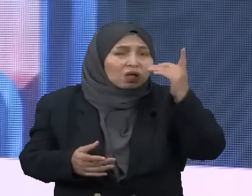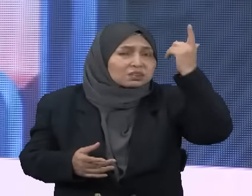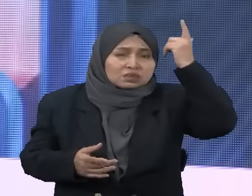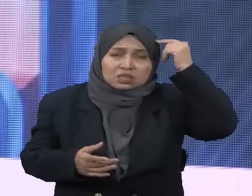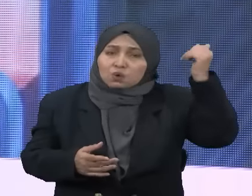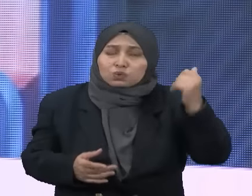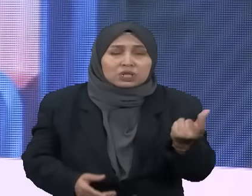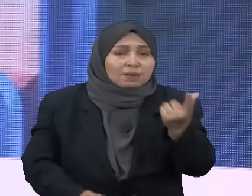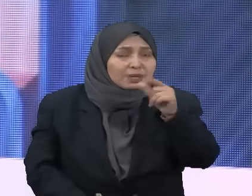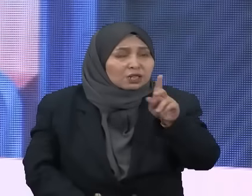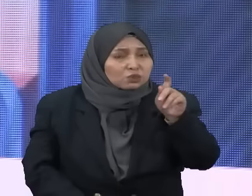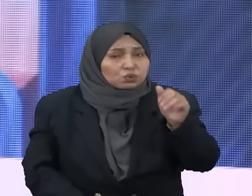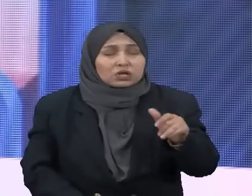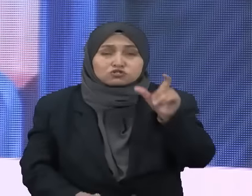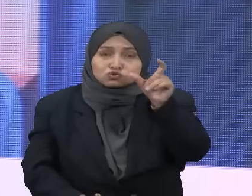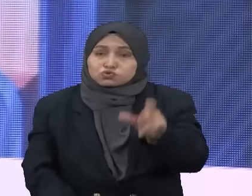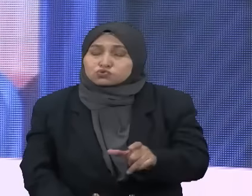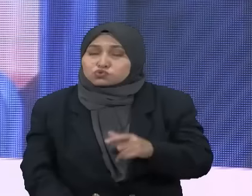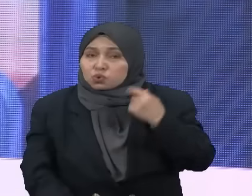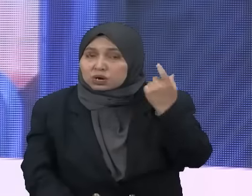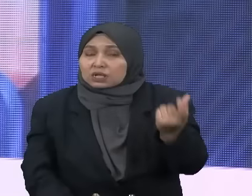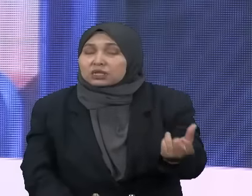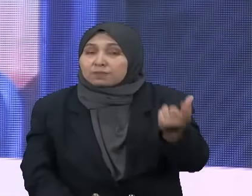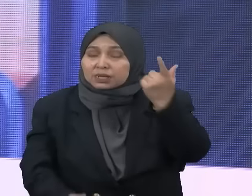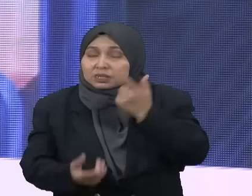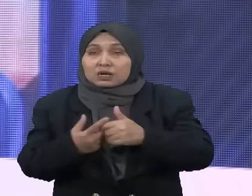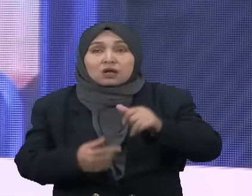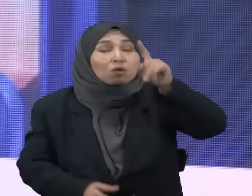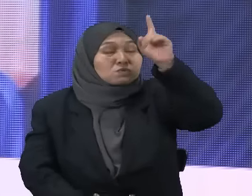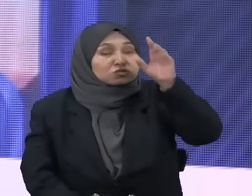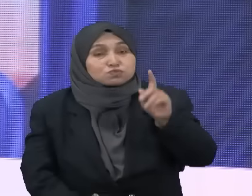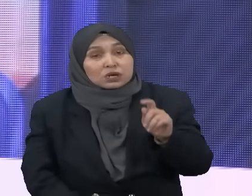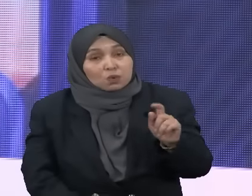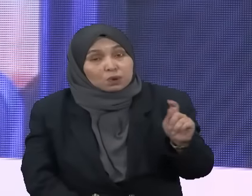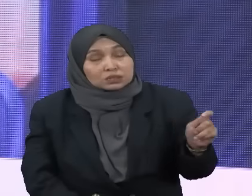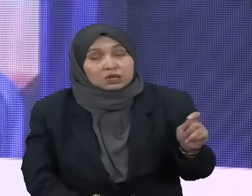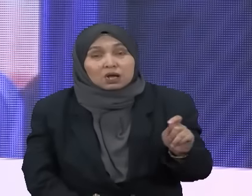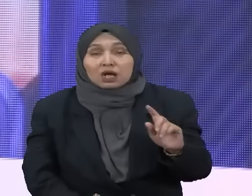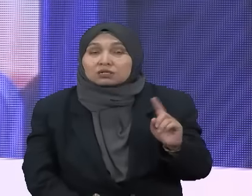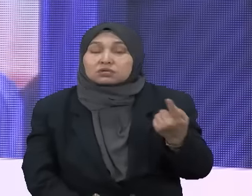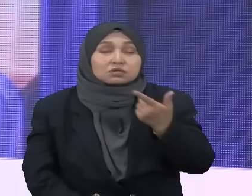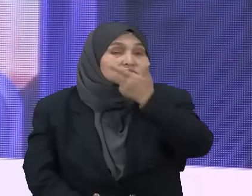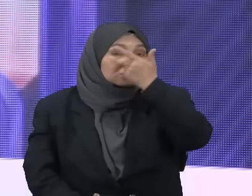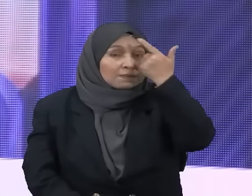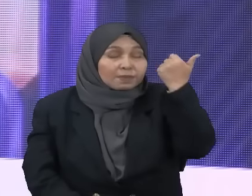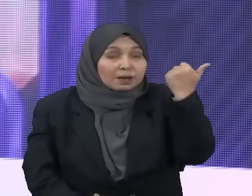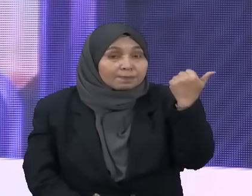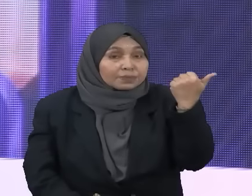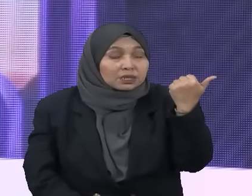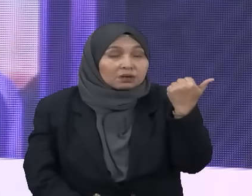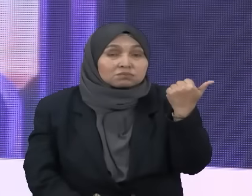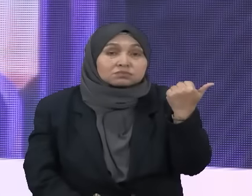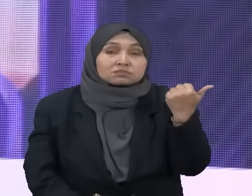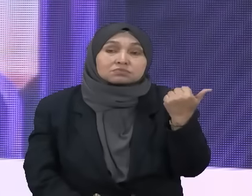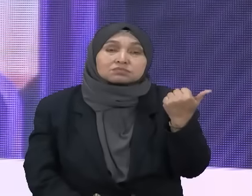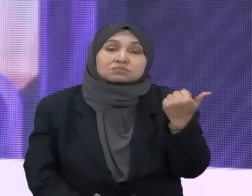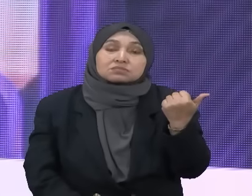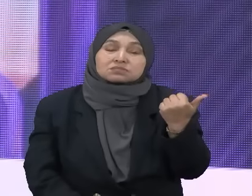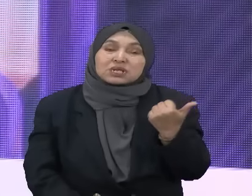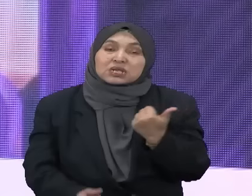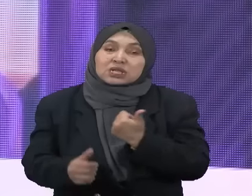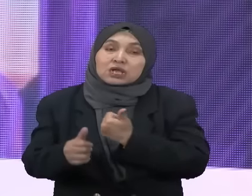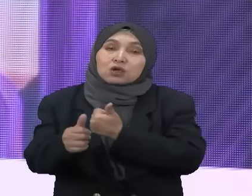Nabi Lut ini adalah seorang nabi daripada Allah Subhanahu Wa Taala. Hanyalah kerana apa kita kata, untuk nak